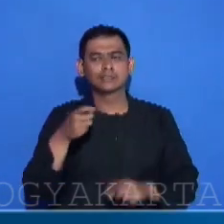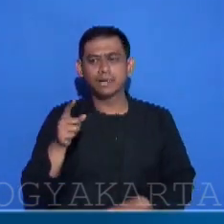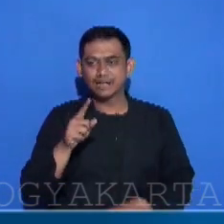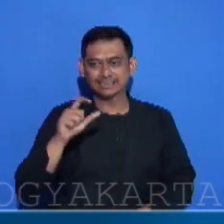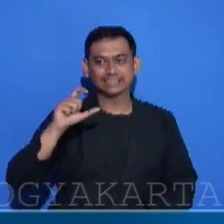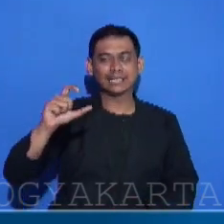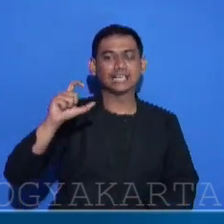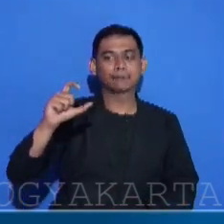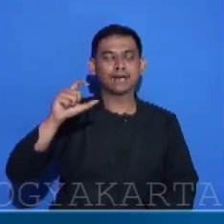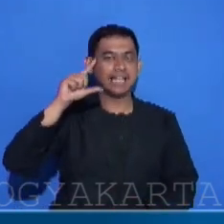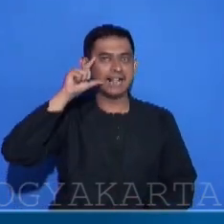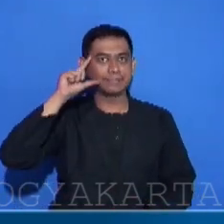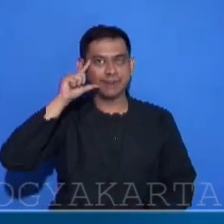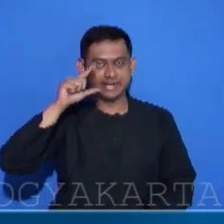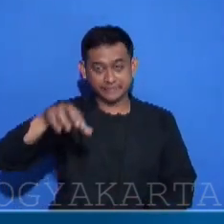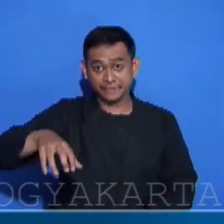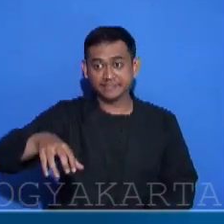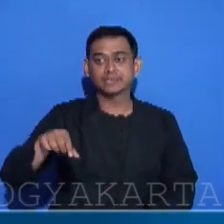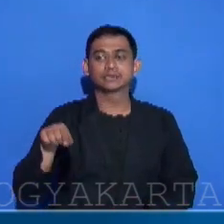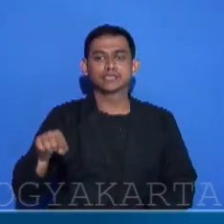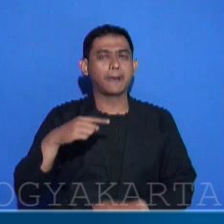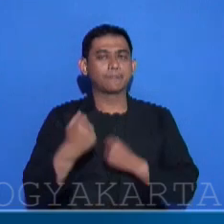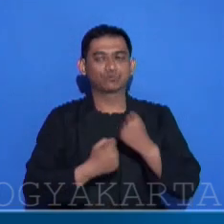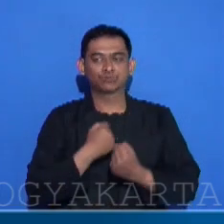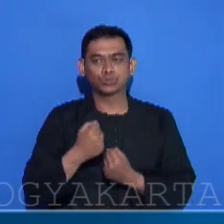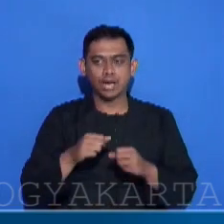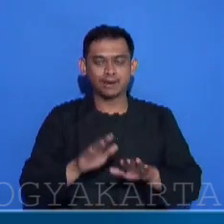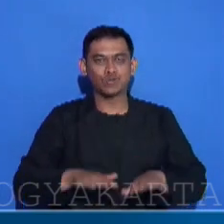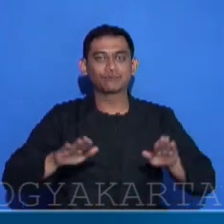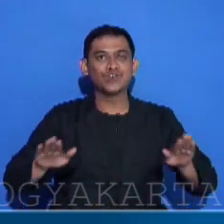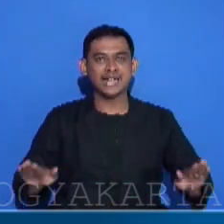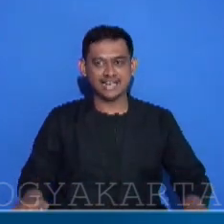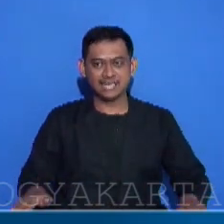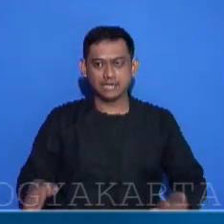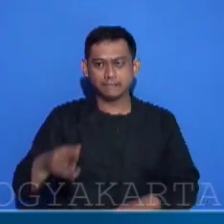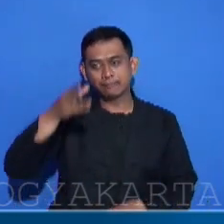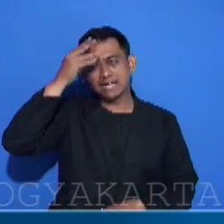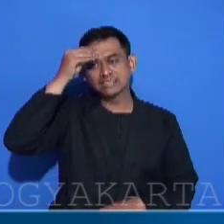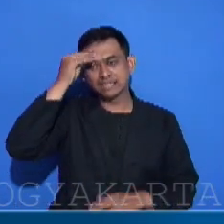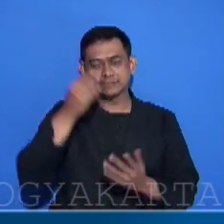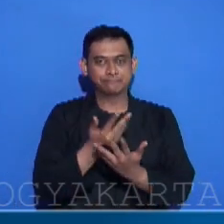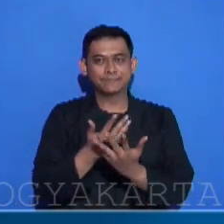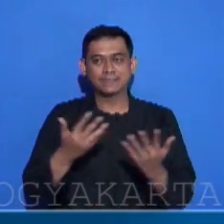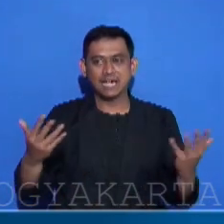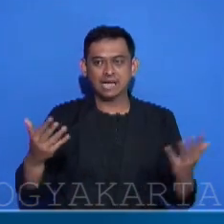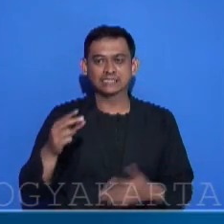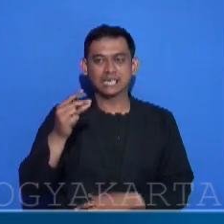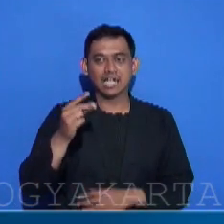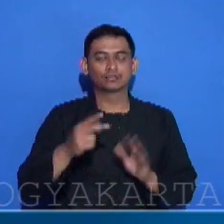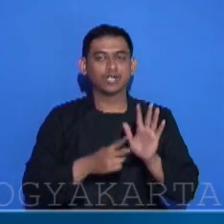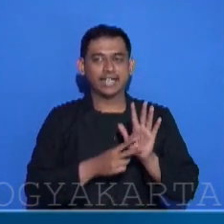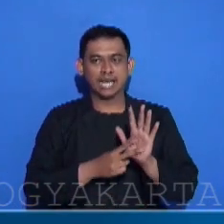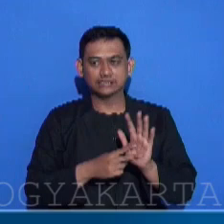Sleman Daerah Istimewa Yogyakarta dilakukan siswa-siswi pusat kegiatan belajar masyarakat reksogaran dari